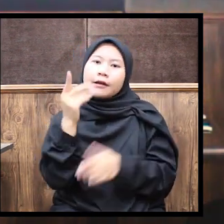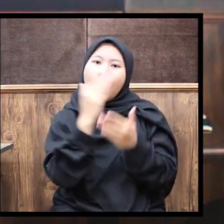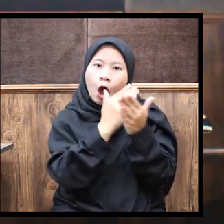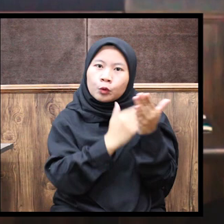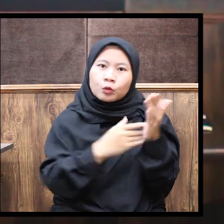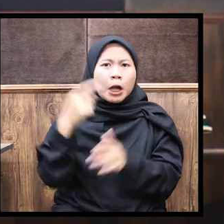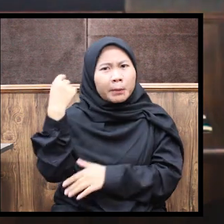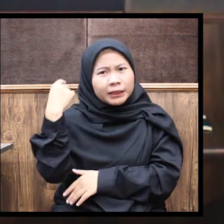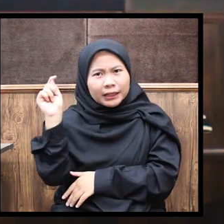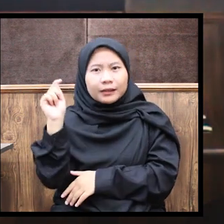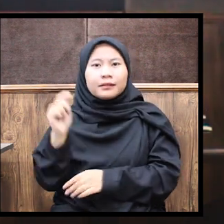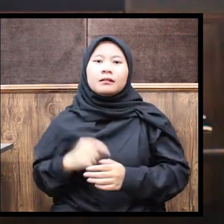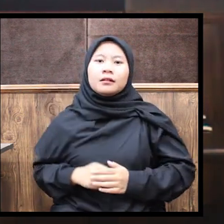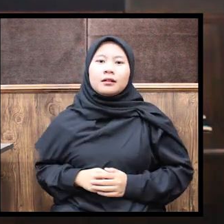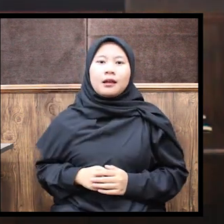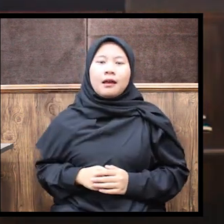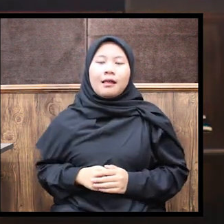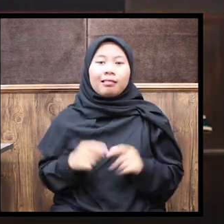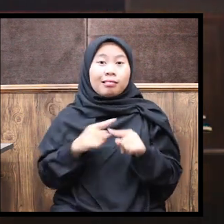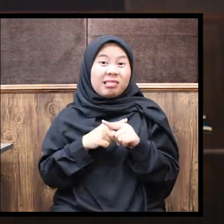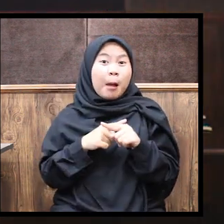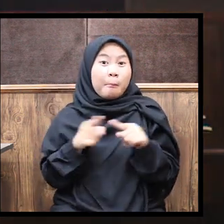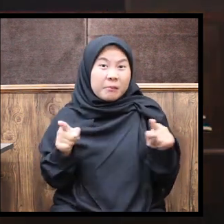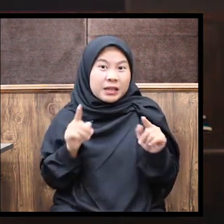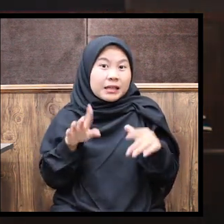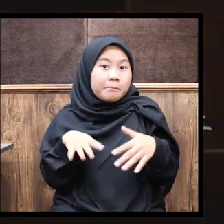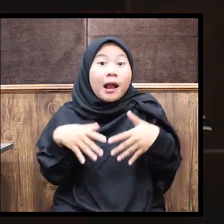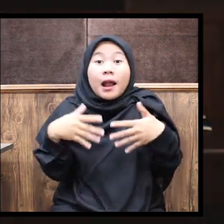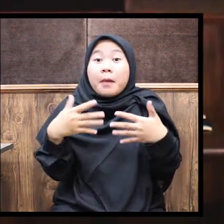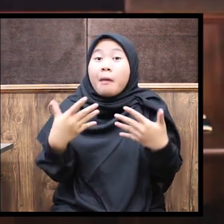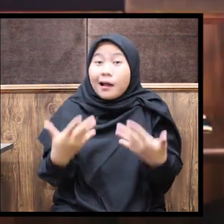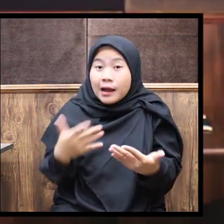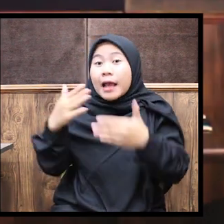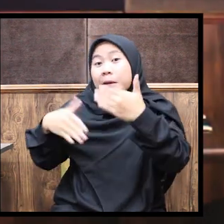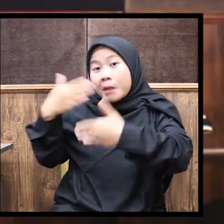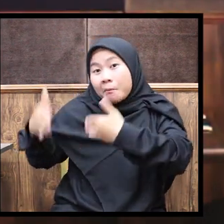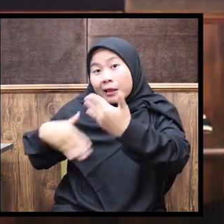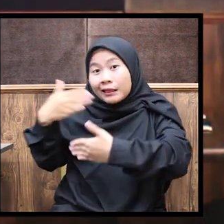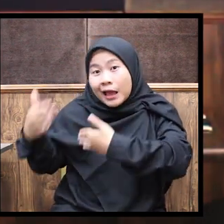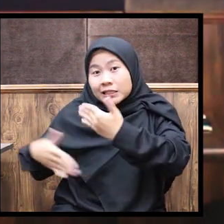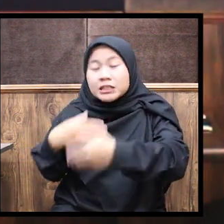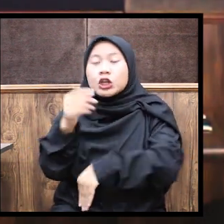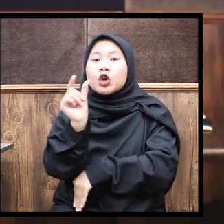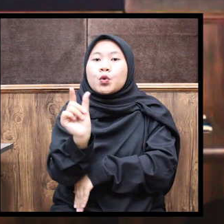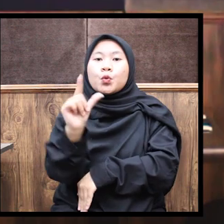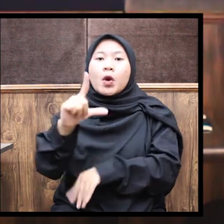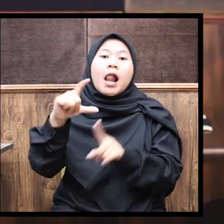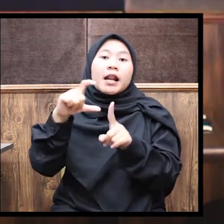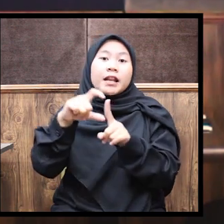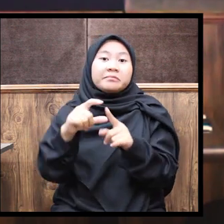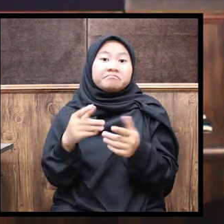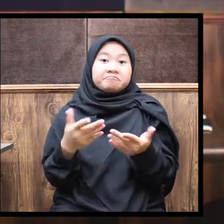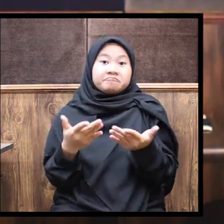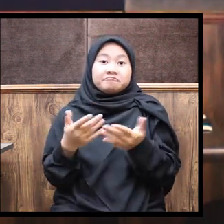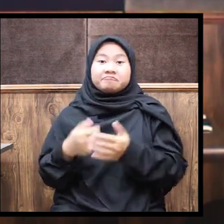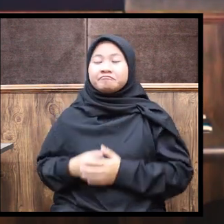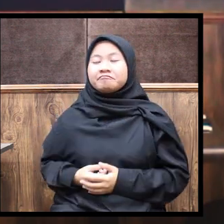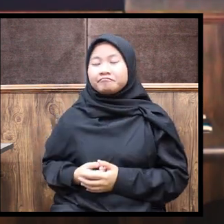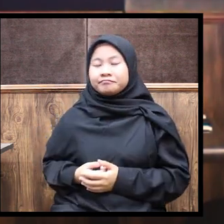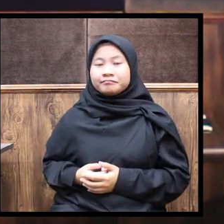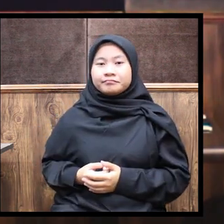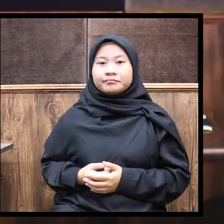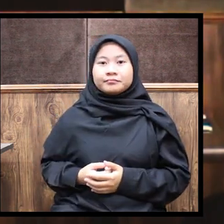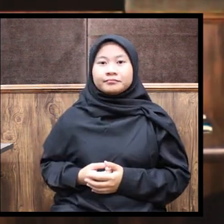nah bagaimana kemudian implementasi dari u ini Pak